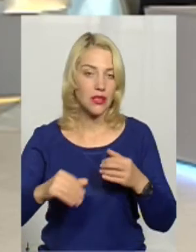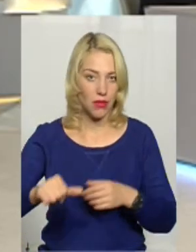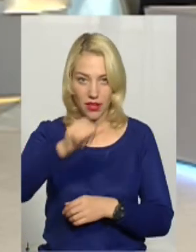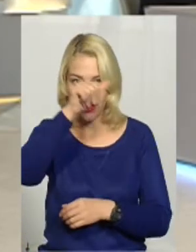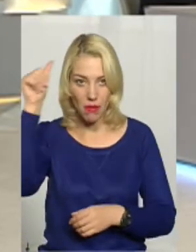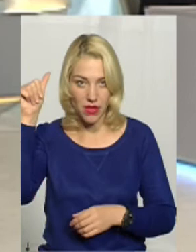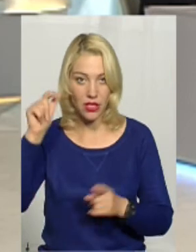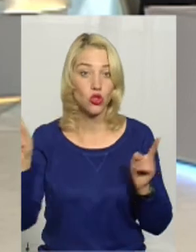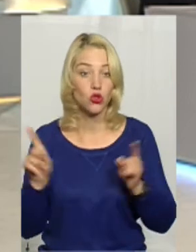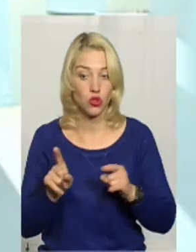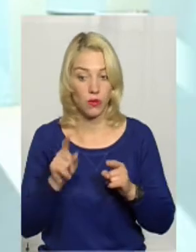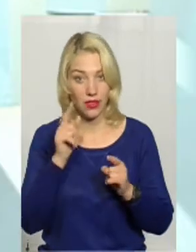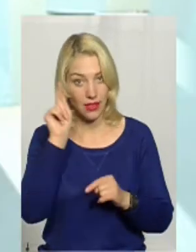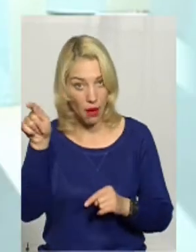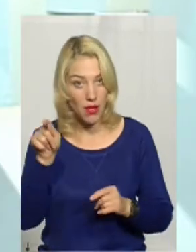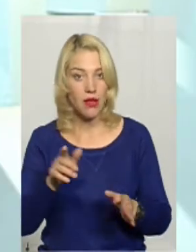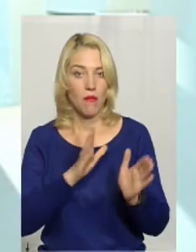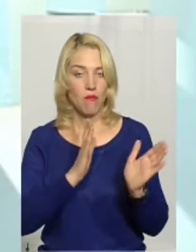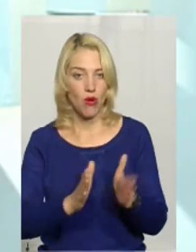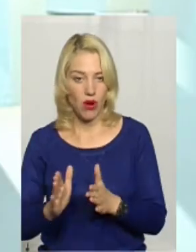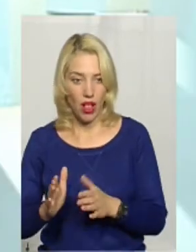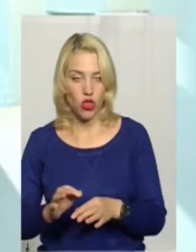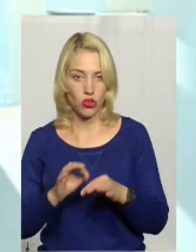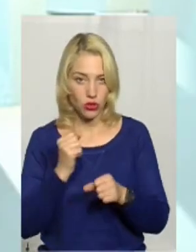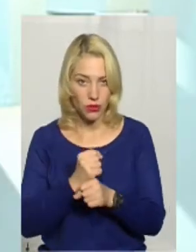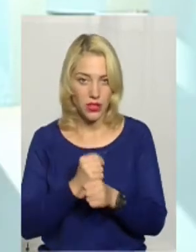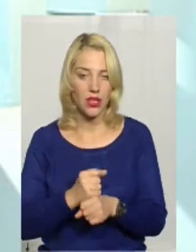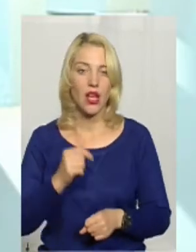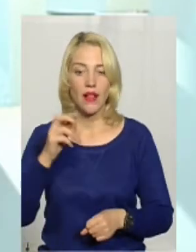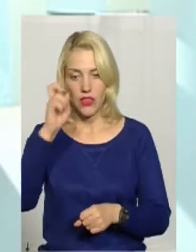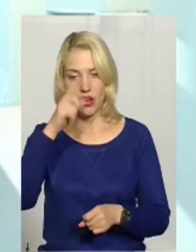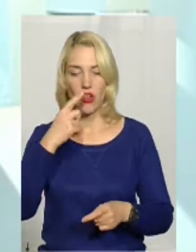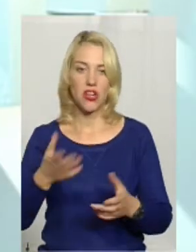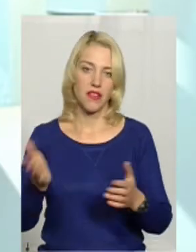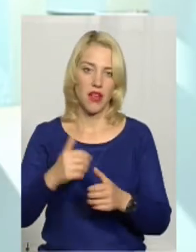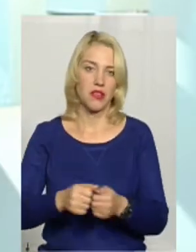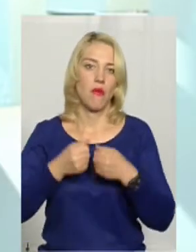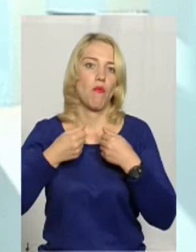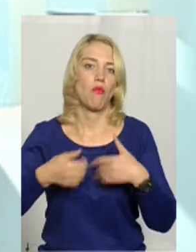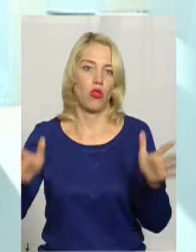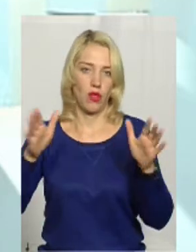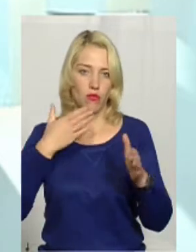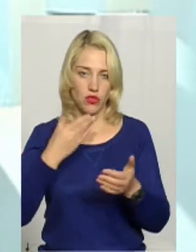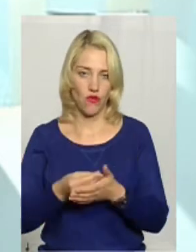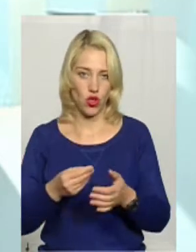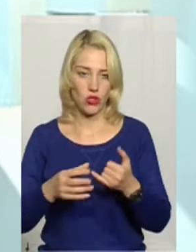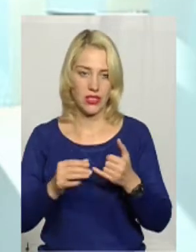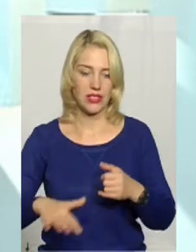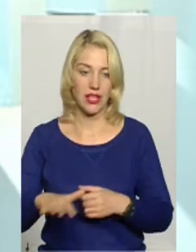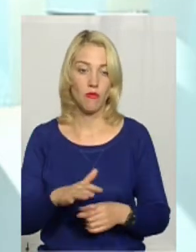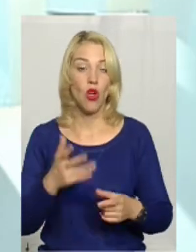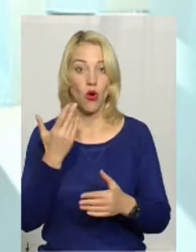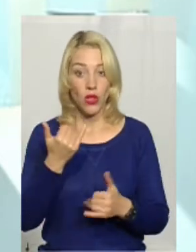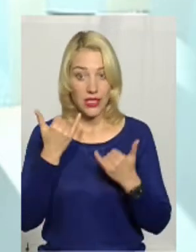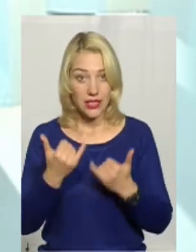Тобто замість того, щоб навести там порядок, держава каже, давайте ми розпродамо свою землю. В той час, коли сьогодні у